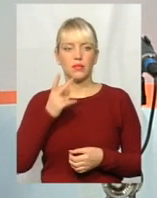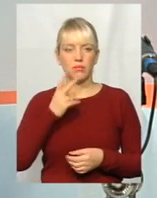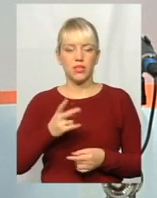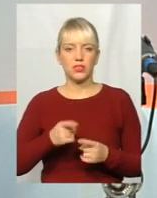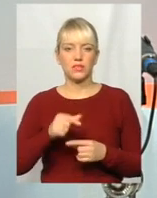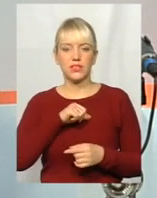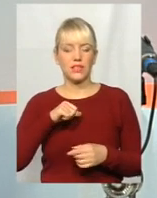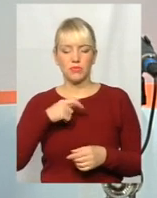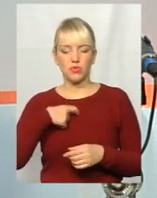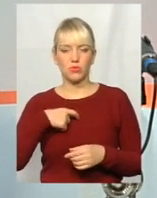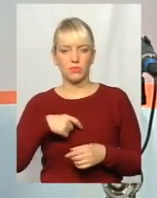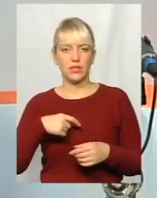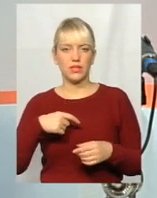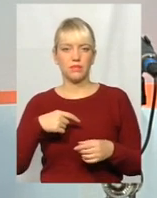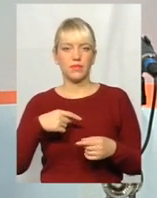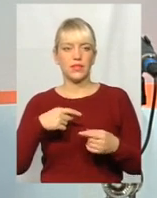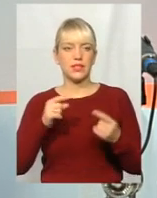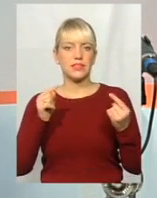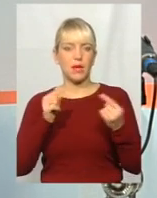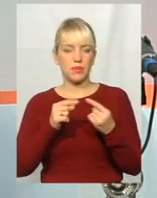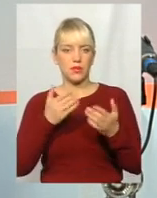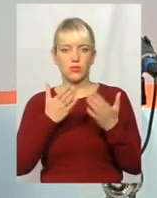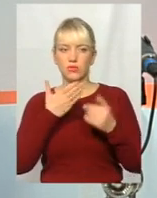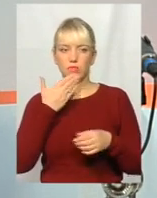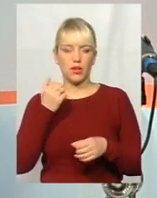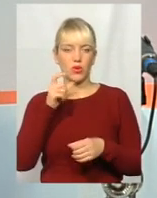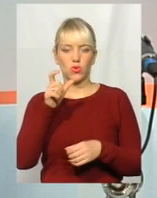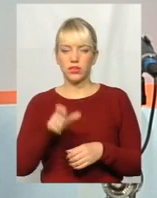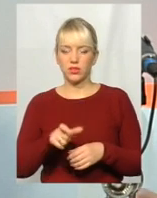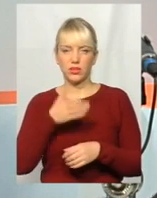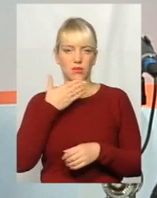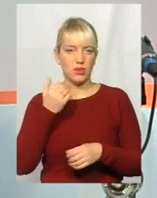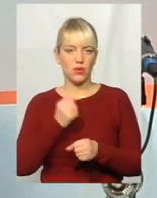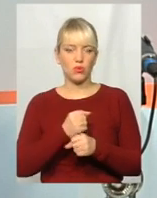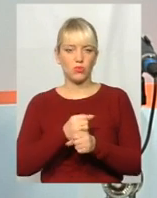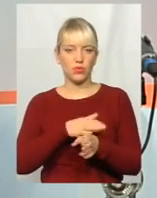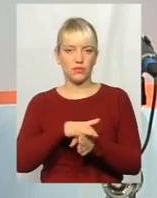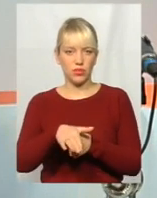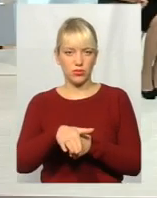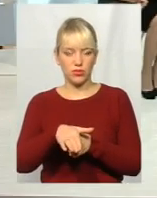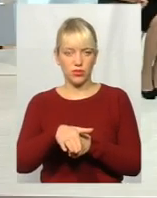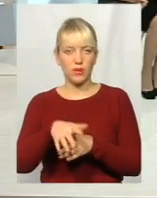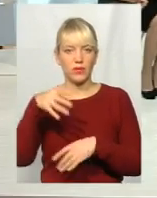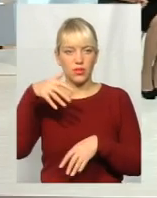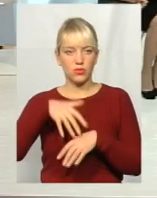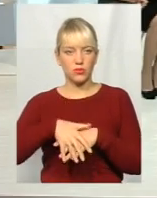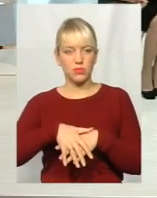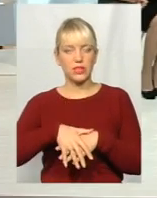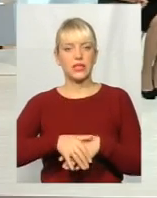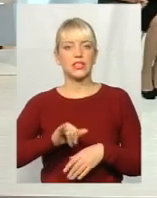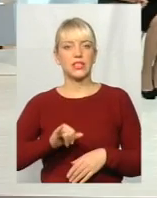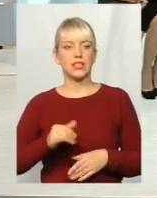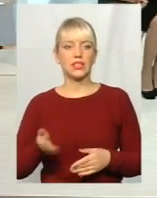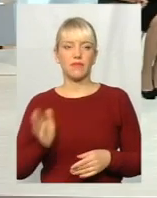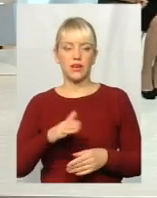собі заперечуємо. Якщо немає людини, немає роботи, зробленої роботи, розумієте? І